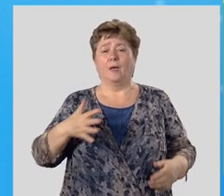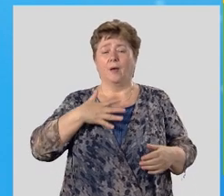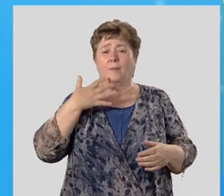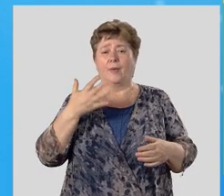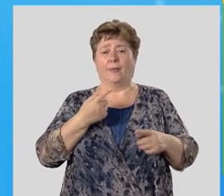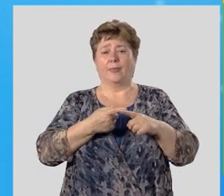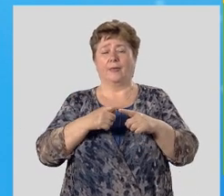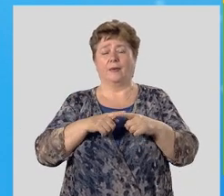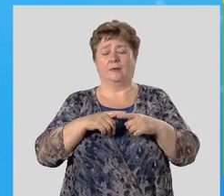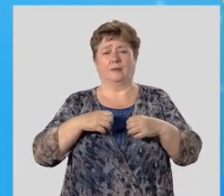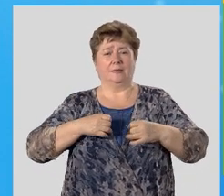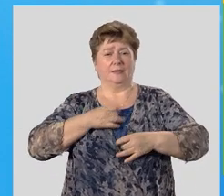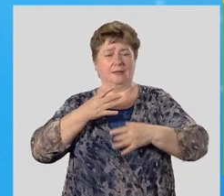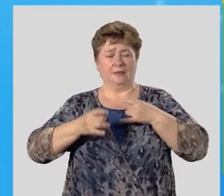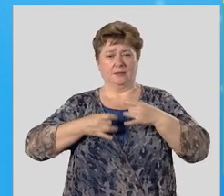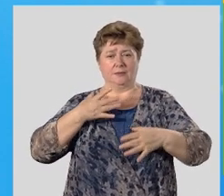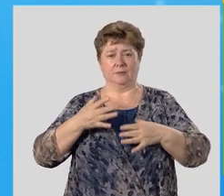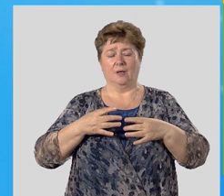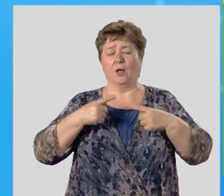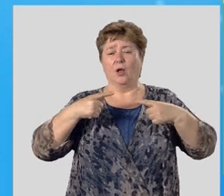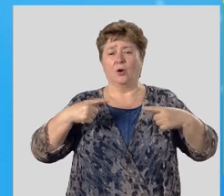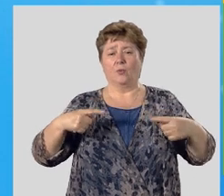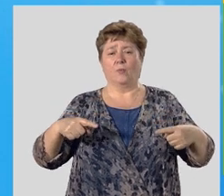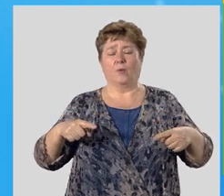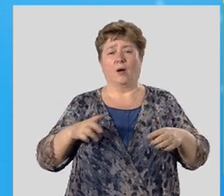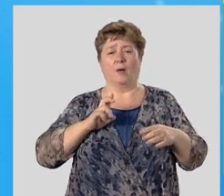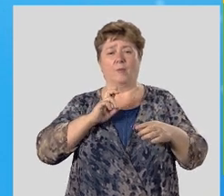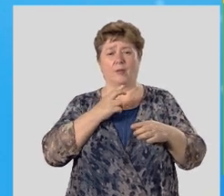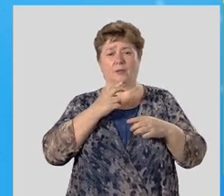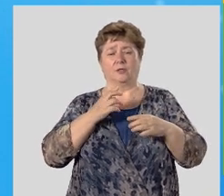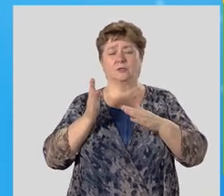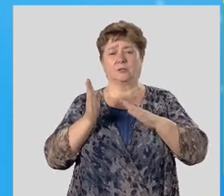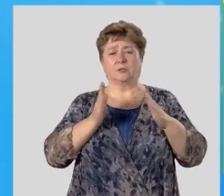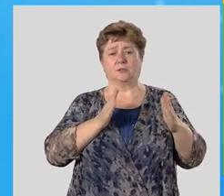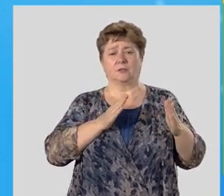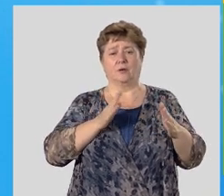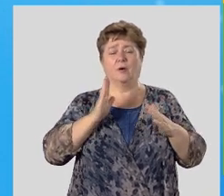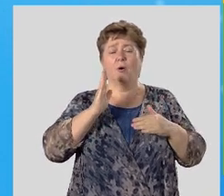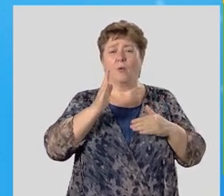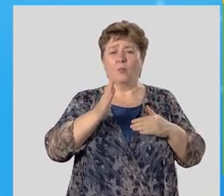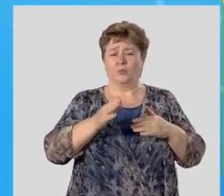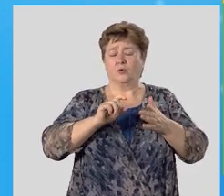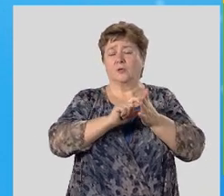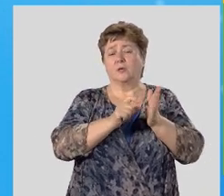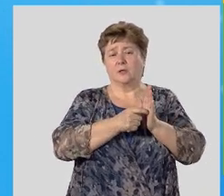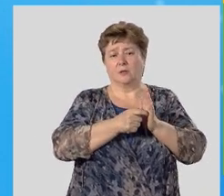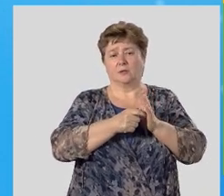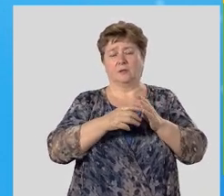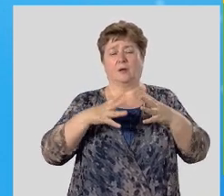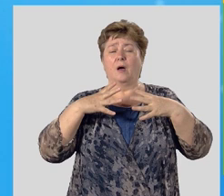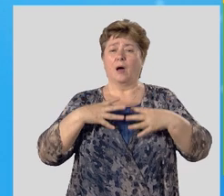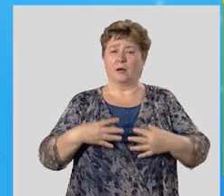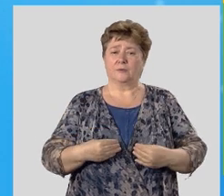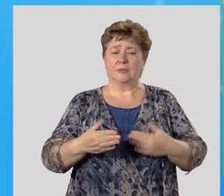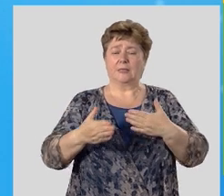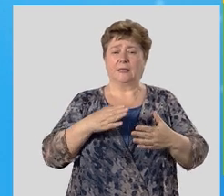Пятое – это раздражимость. Любая биологическая система, будь то клетка,